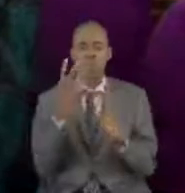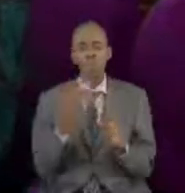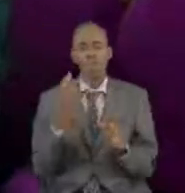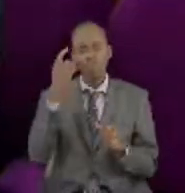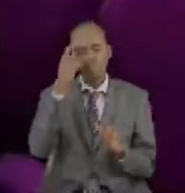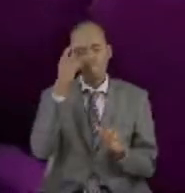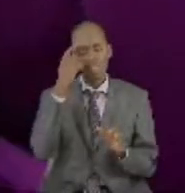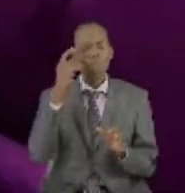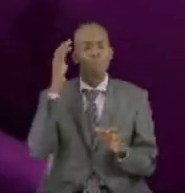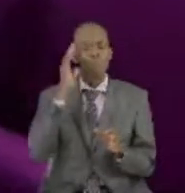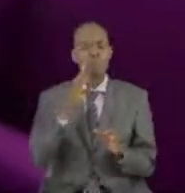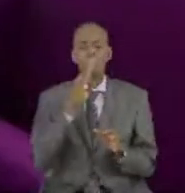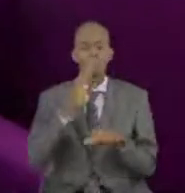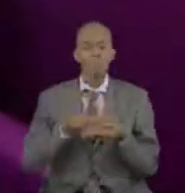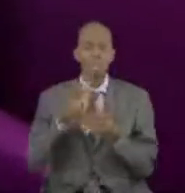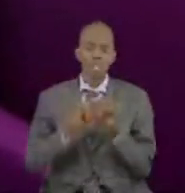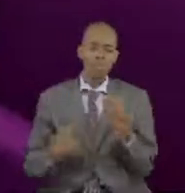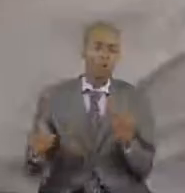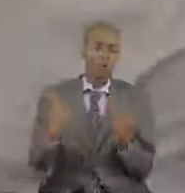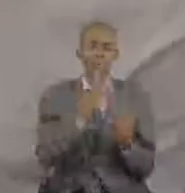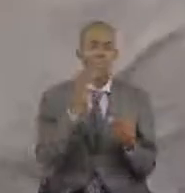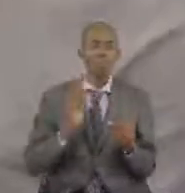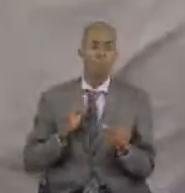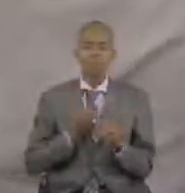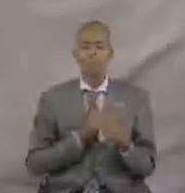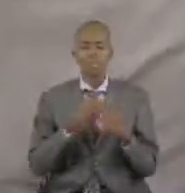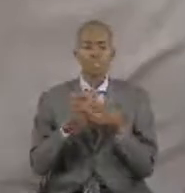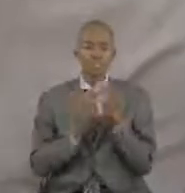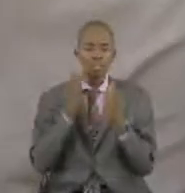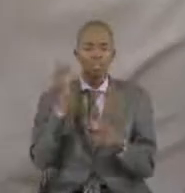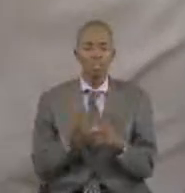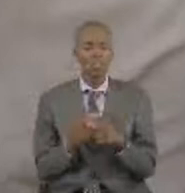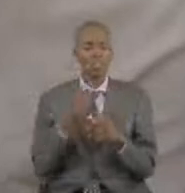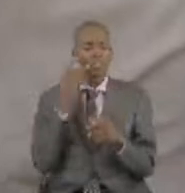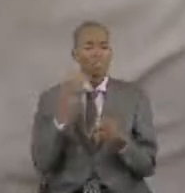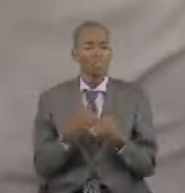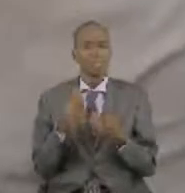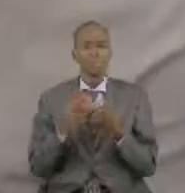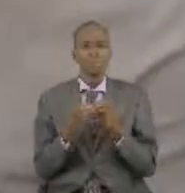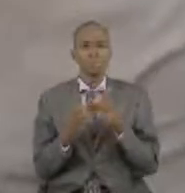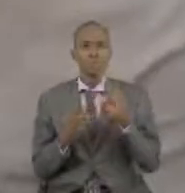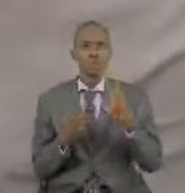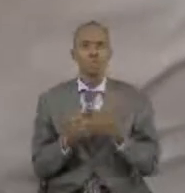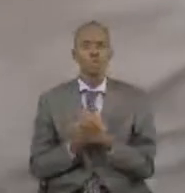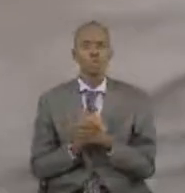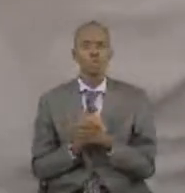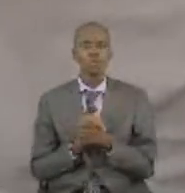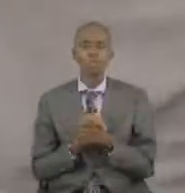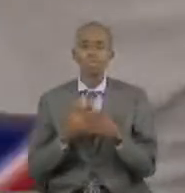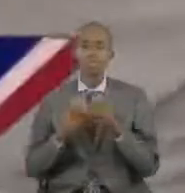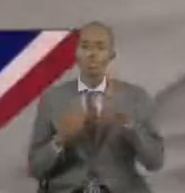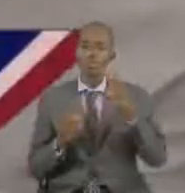ces orages un chacun de nous au nom de jésus voyons le deuxième élément deux éléments